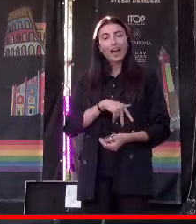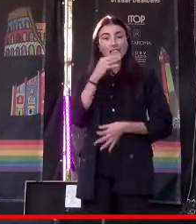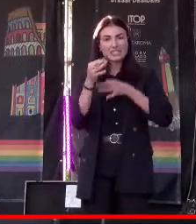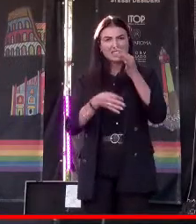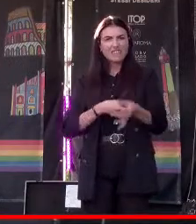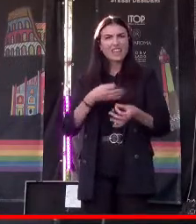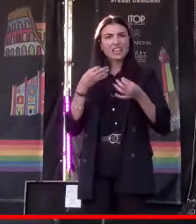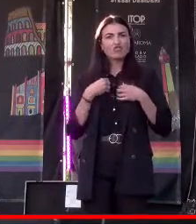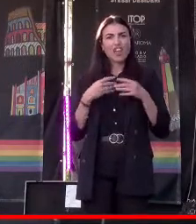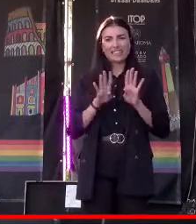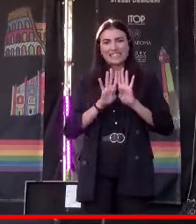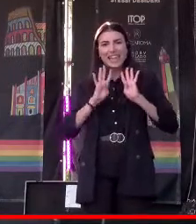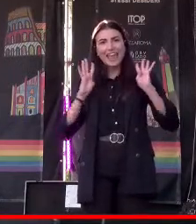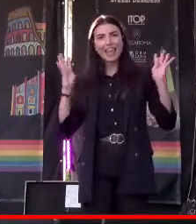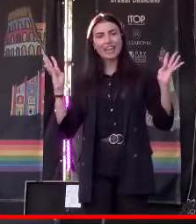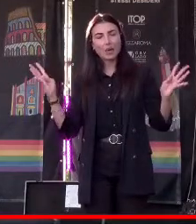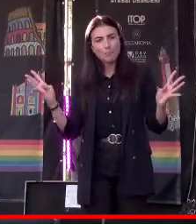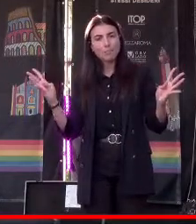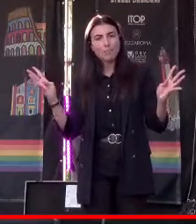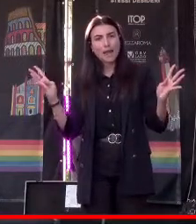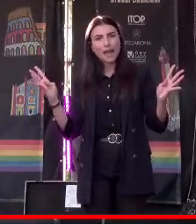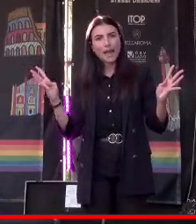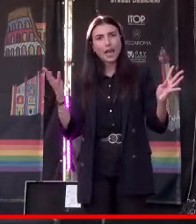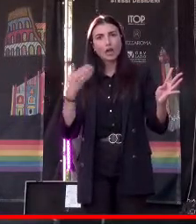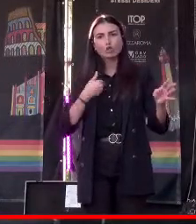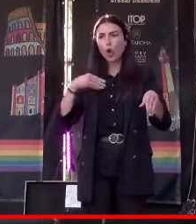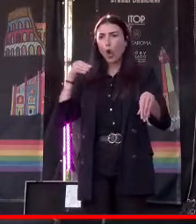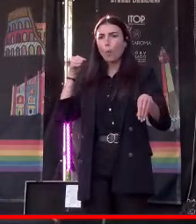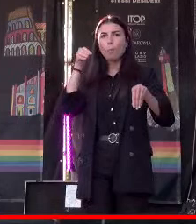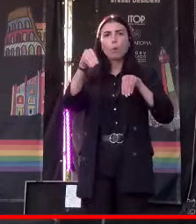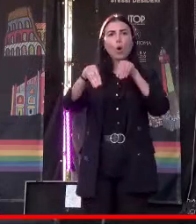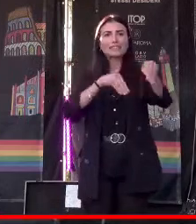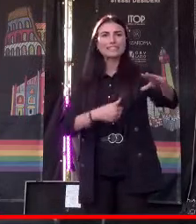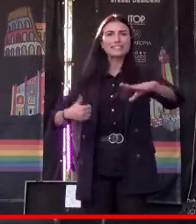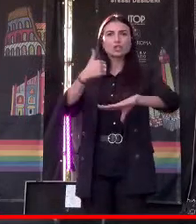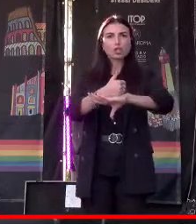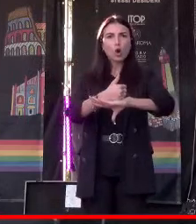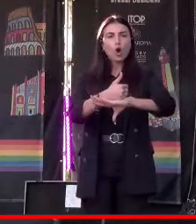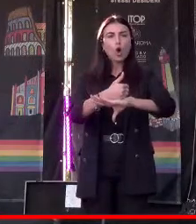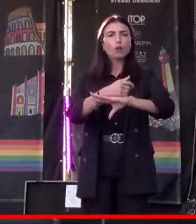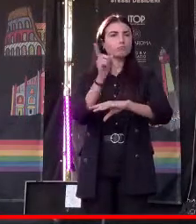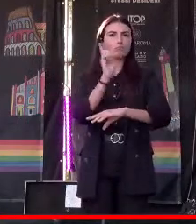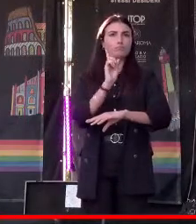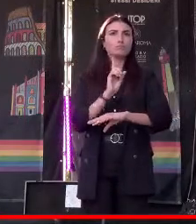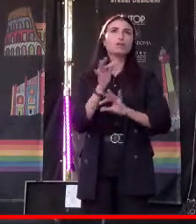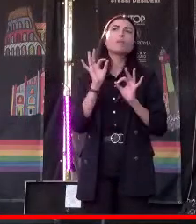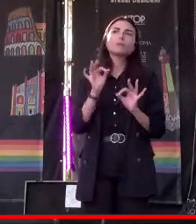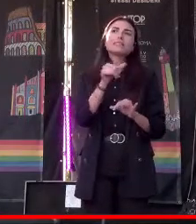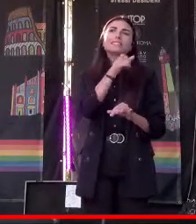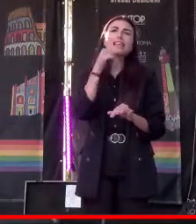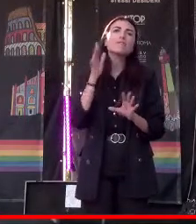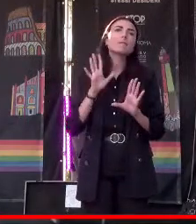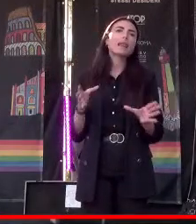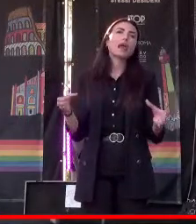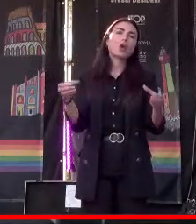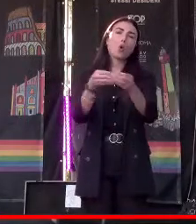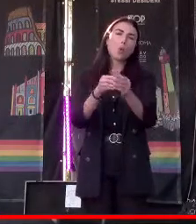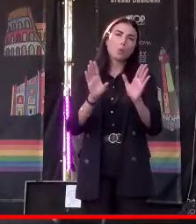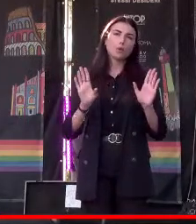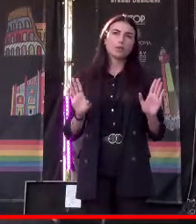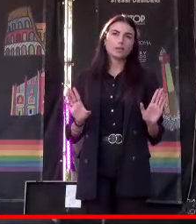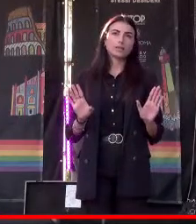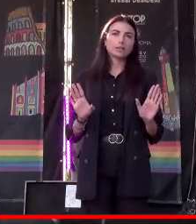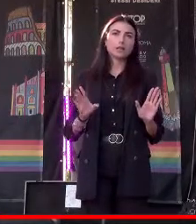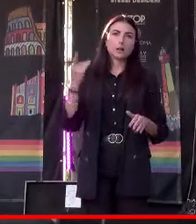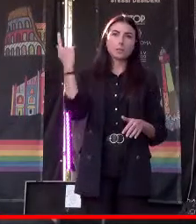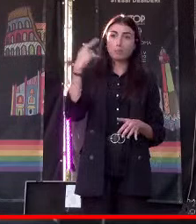schieramento o una presa di posizione, ma servono per la comunità. Questo penso che deve essere